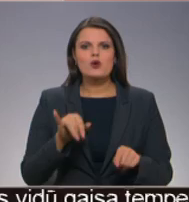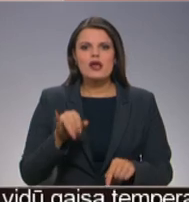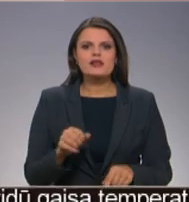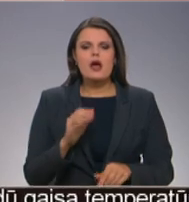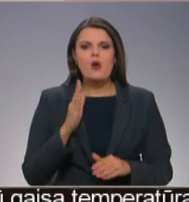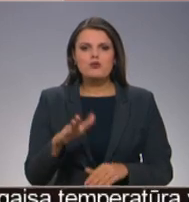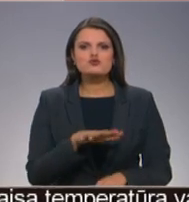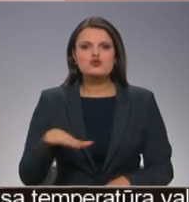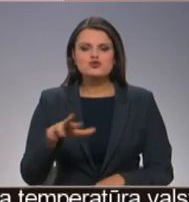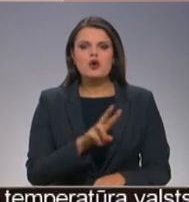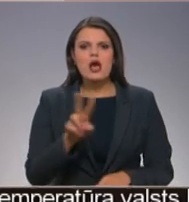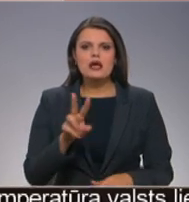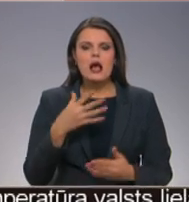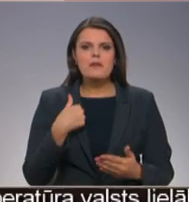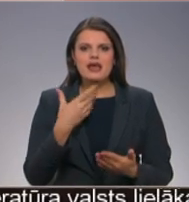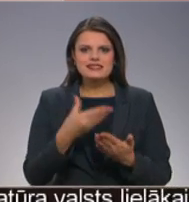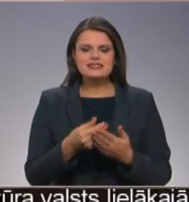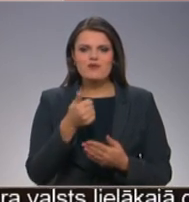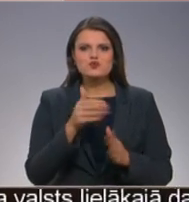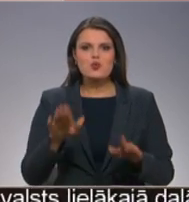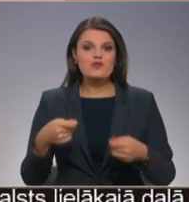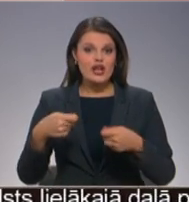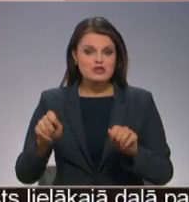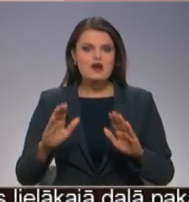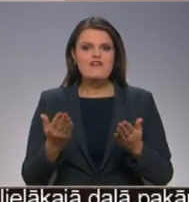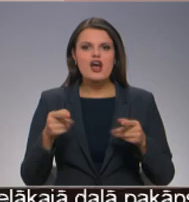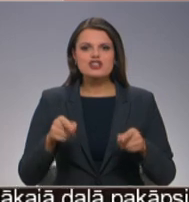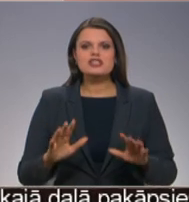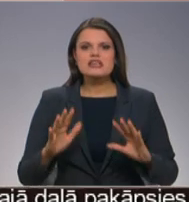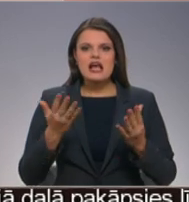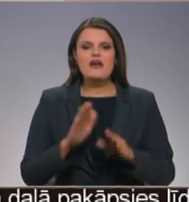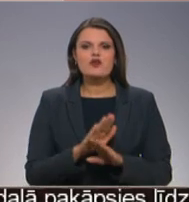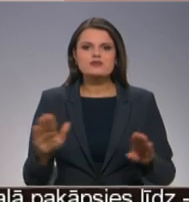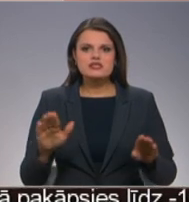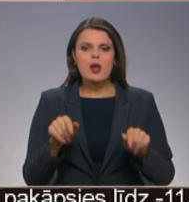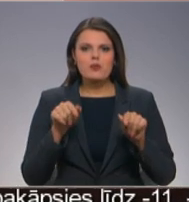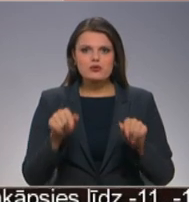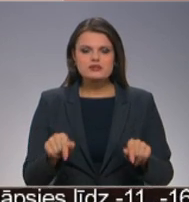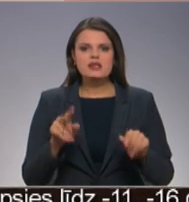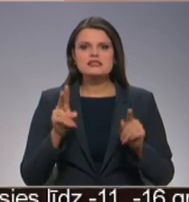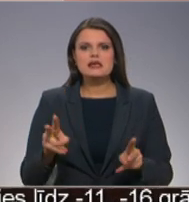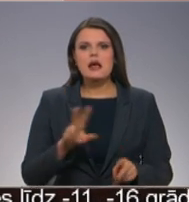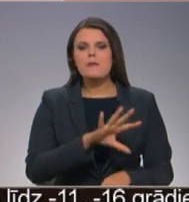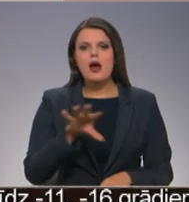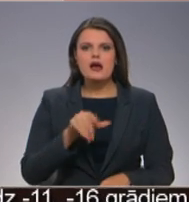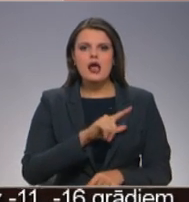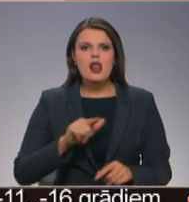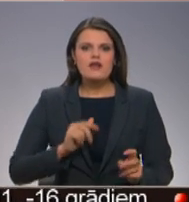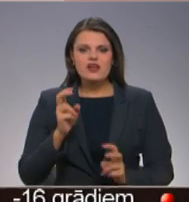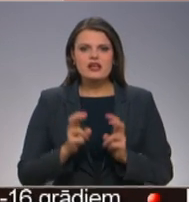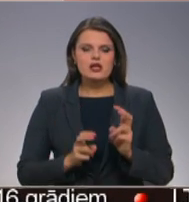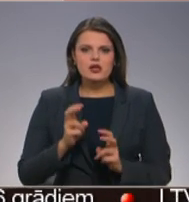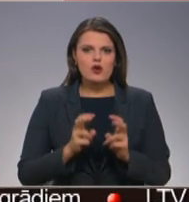būšu zonā, kam es to savu cūciņu varēšu pārdot. Vai šis gadījums nebūs tas, ka pārējā Latvijas